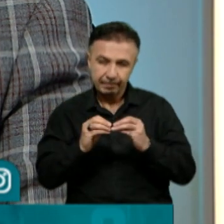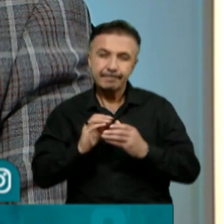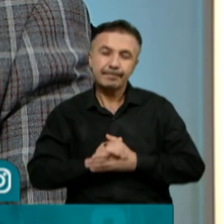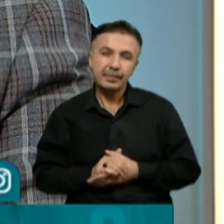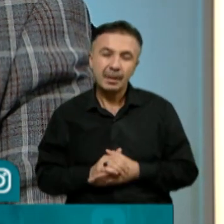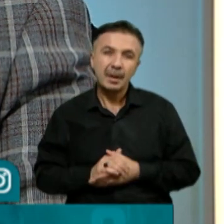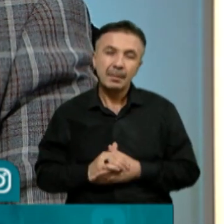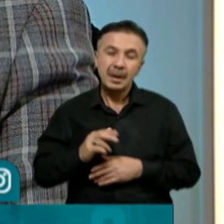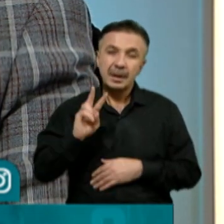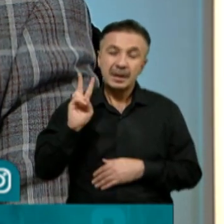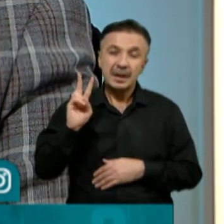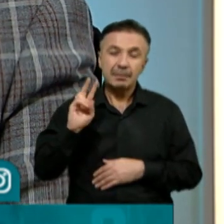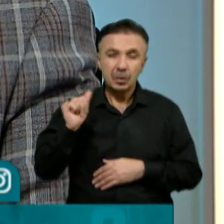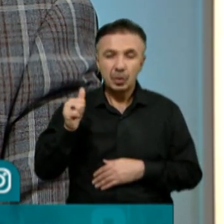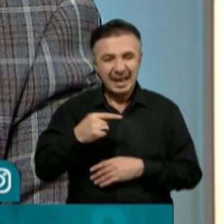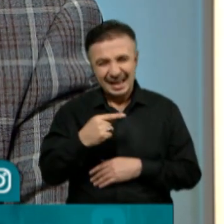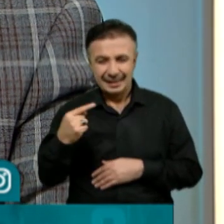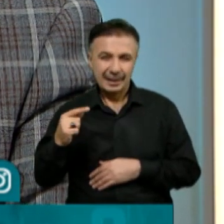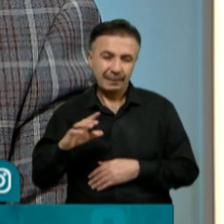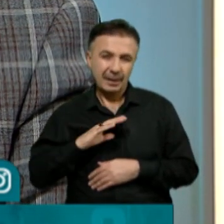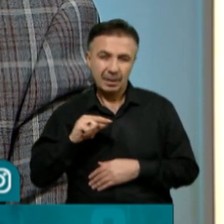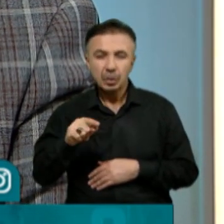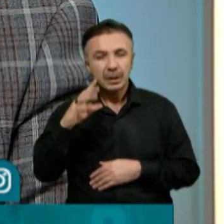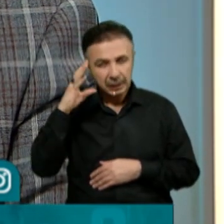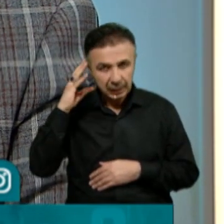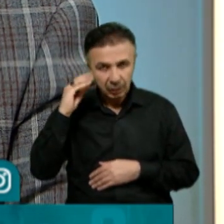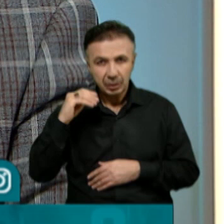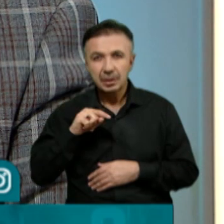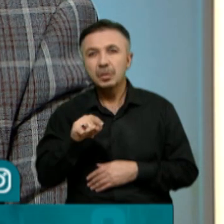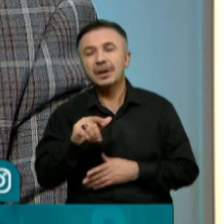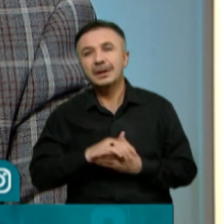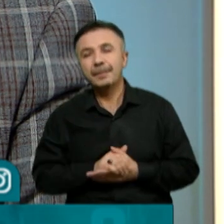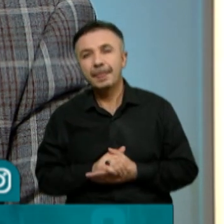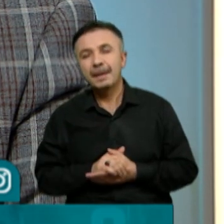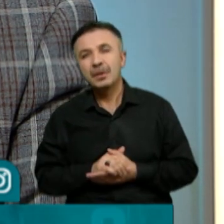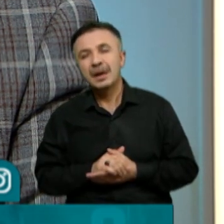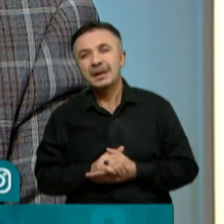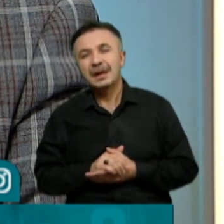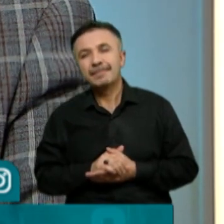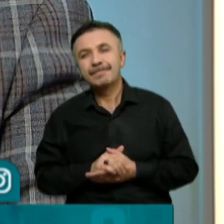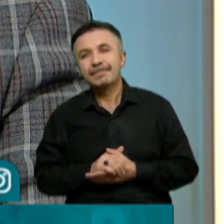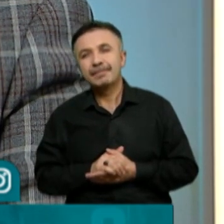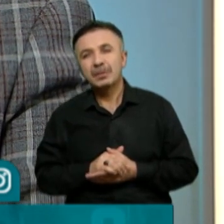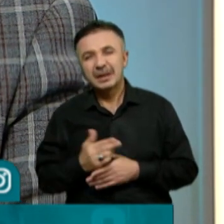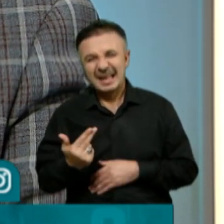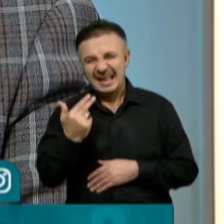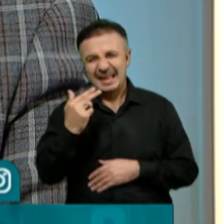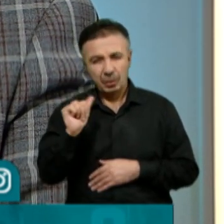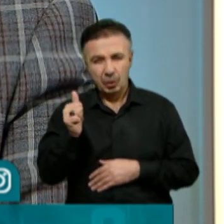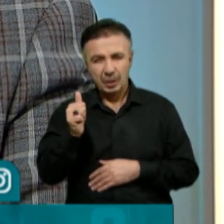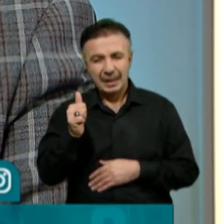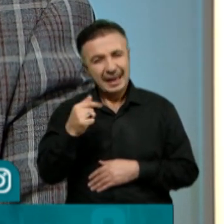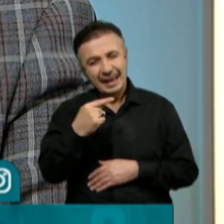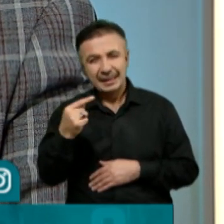yirmi gün eksik durum söz konusu Buradan da anlıyoruz ki burada Miladi takvime göre 17 gün eksik